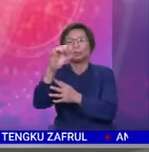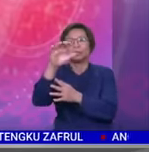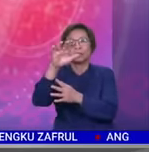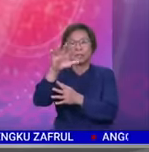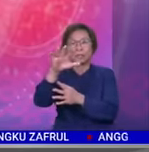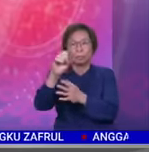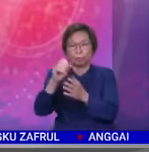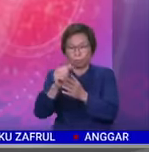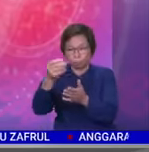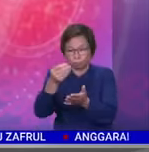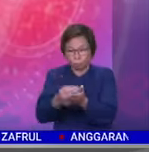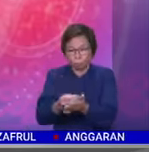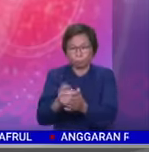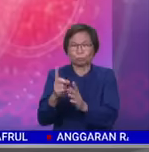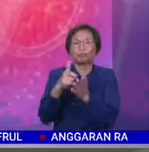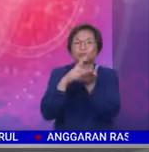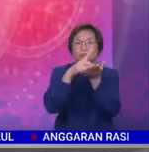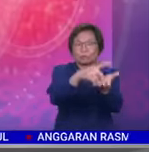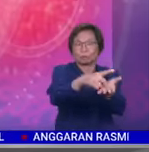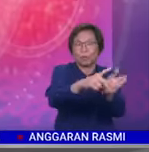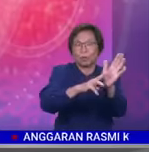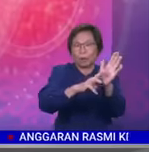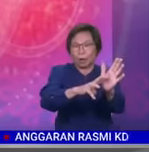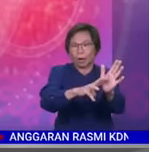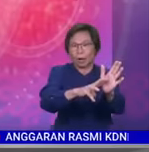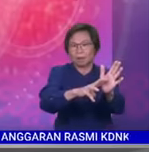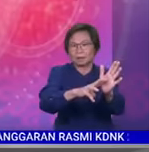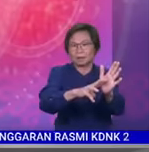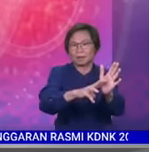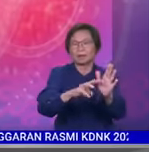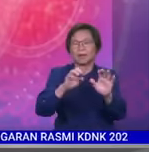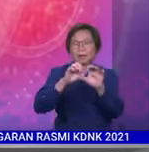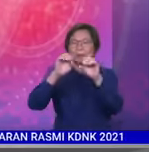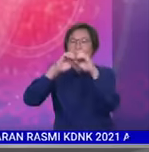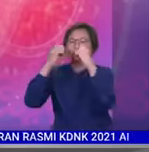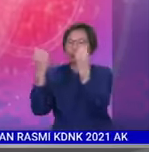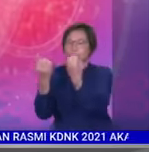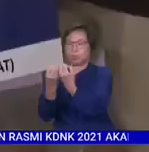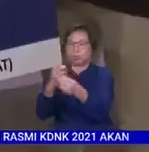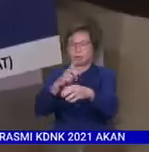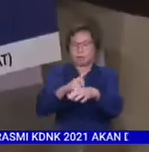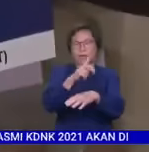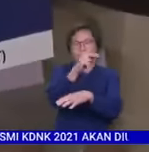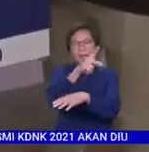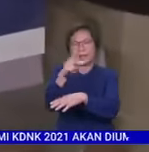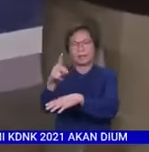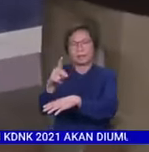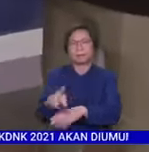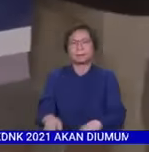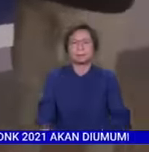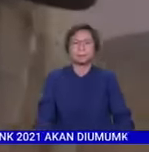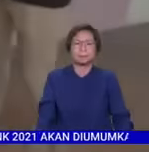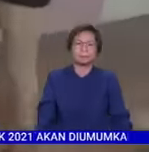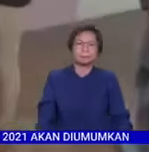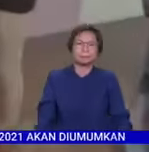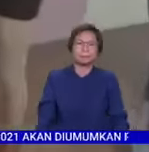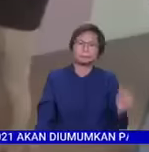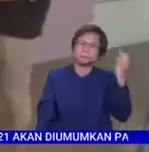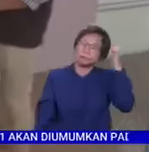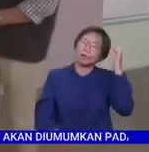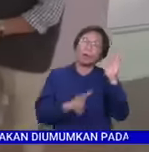8750 Ringgit ini disampaikan wakil badan berkenaan di Kota Kinabalu Hai